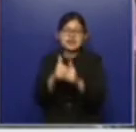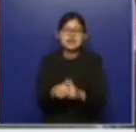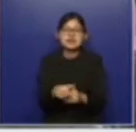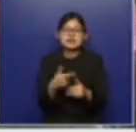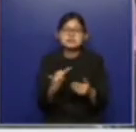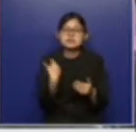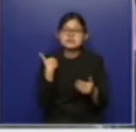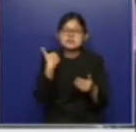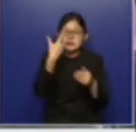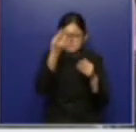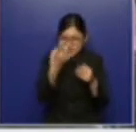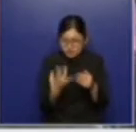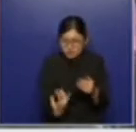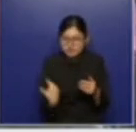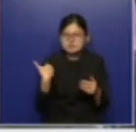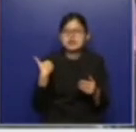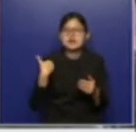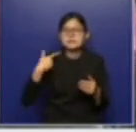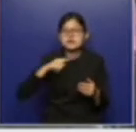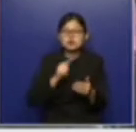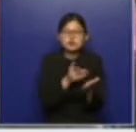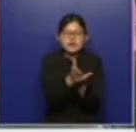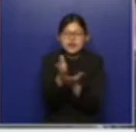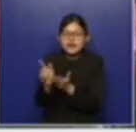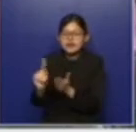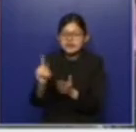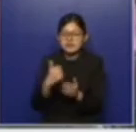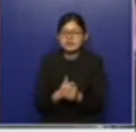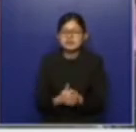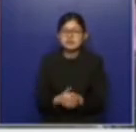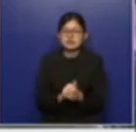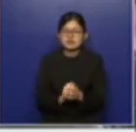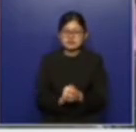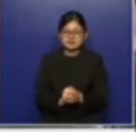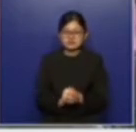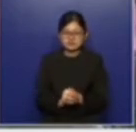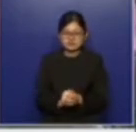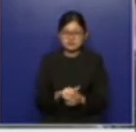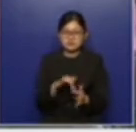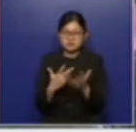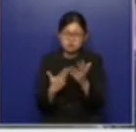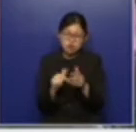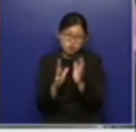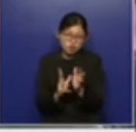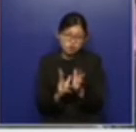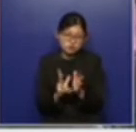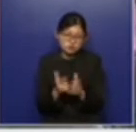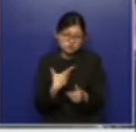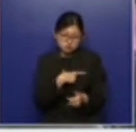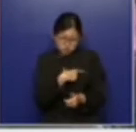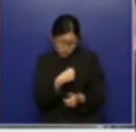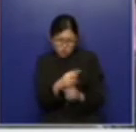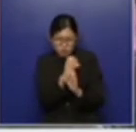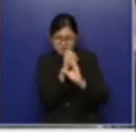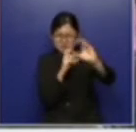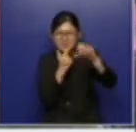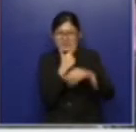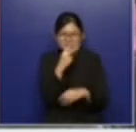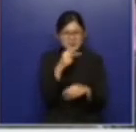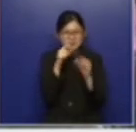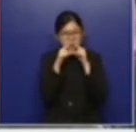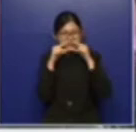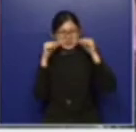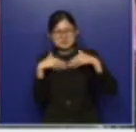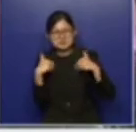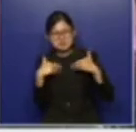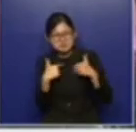างและเป็นประโยชน์ด้านไหนคนจะมาประมูลกับท่านมากขึ้นเหรอหรือว่าคนจะชอบกสทช.เห็นแล้วยิ้มแป้นมีความสุข